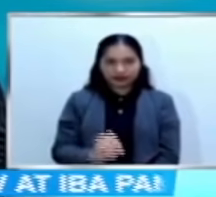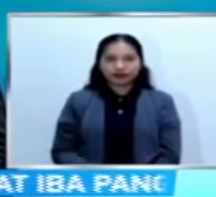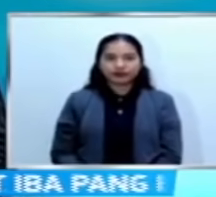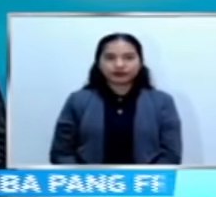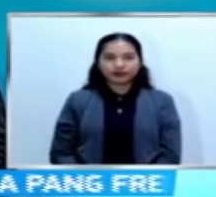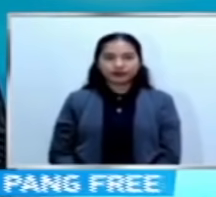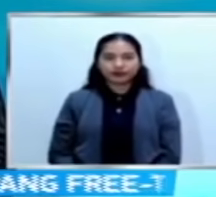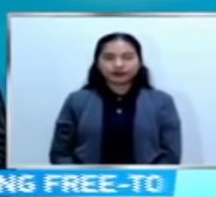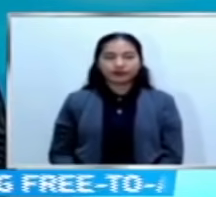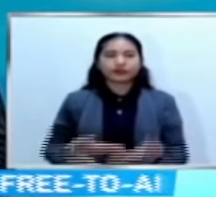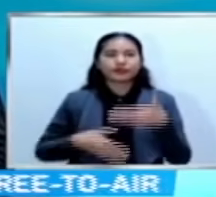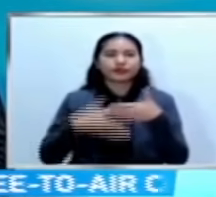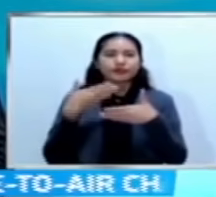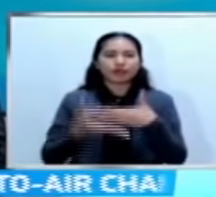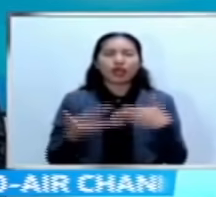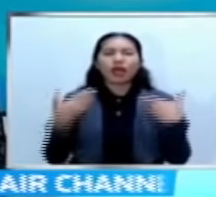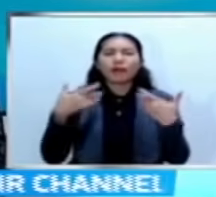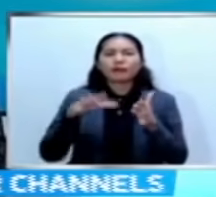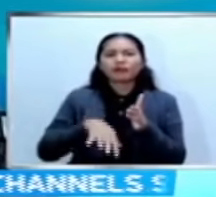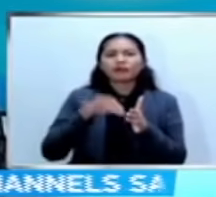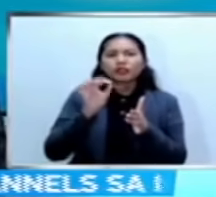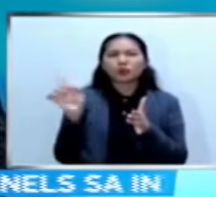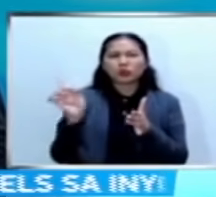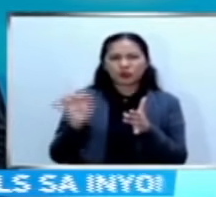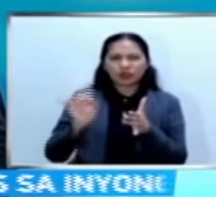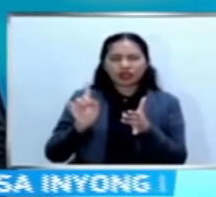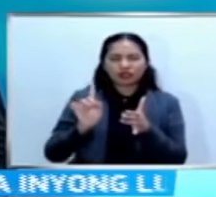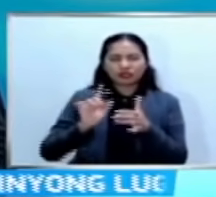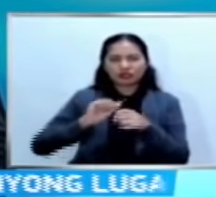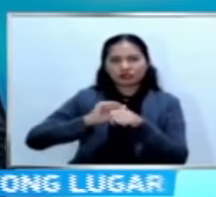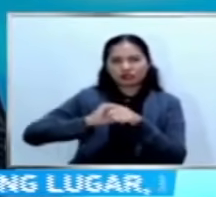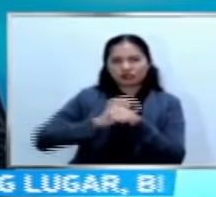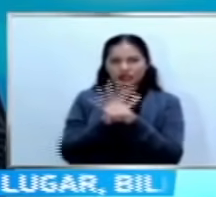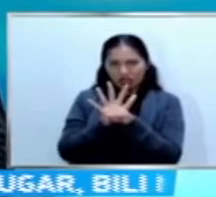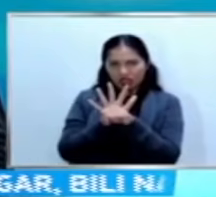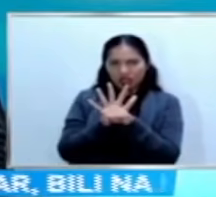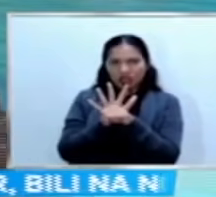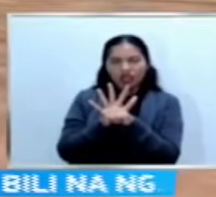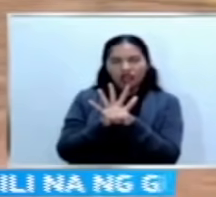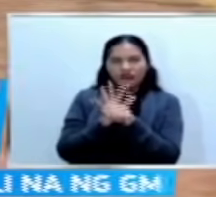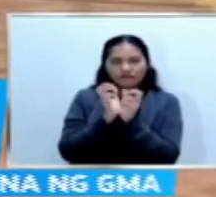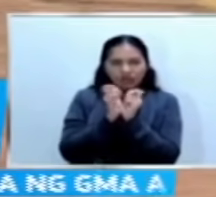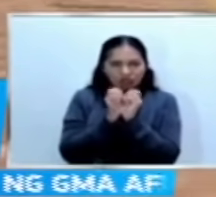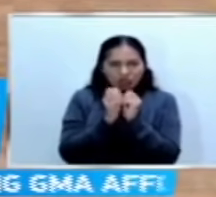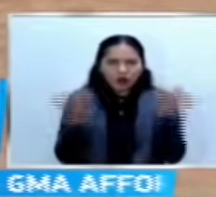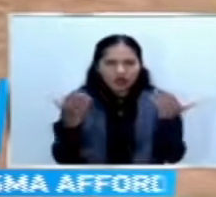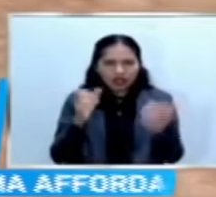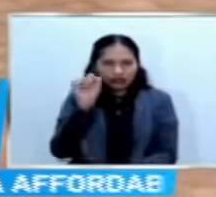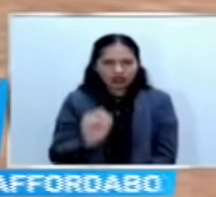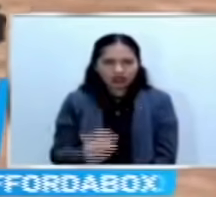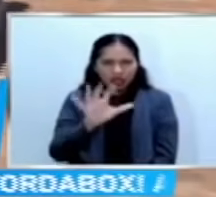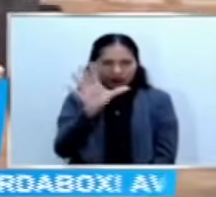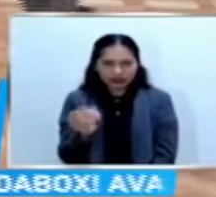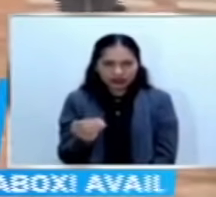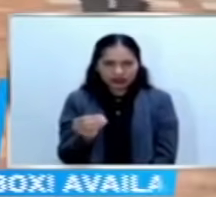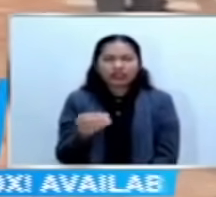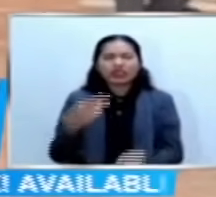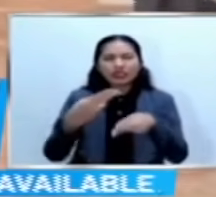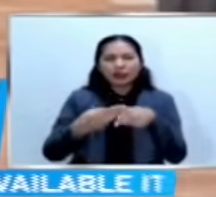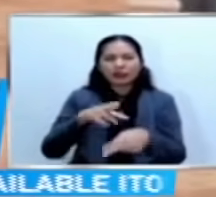May nadiskubring bagong SARS-CoV-2 variant sa South Africa. Ayon sa mga scientist, unang na-detect ang C.1.2 variant noong